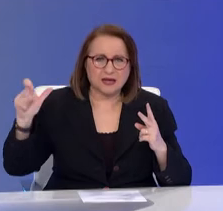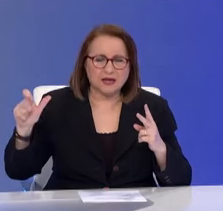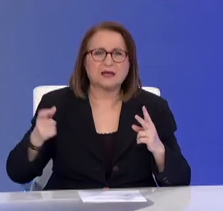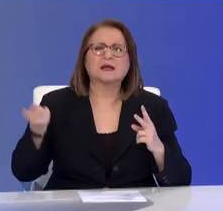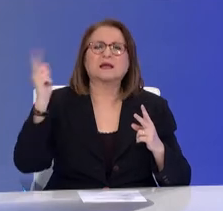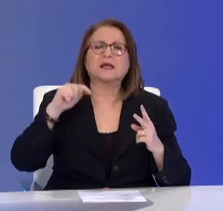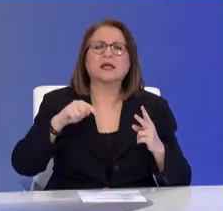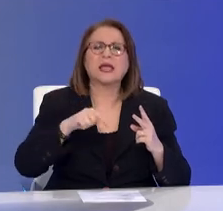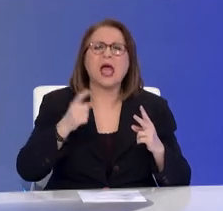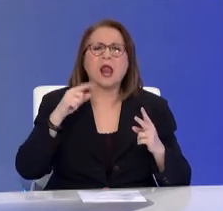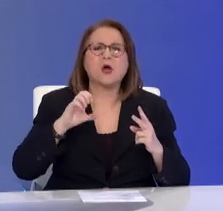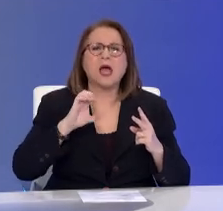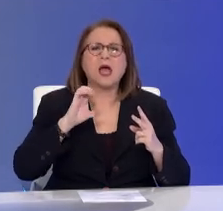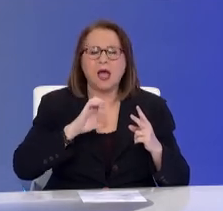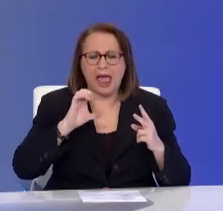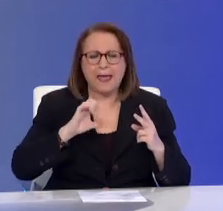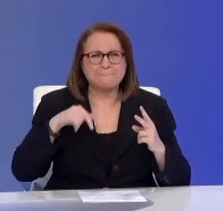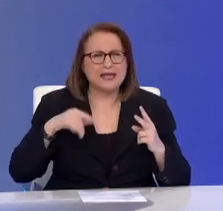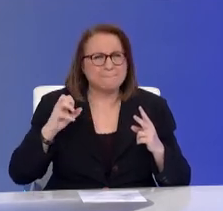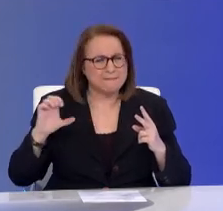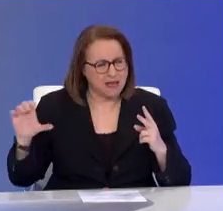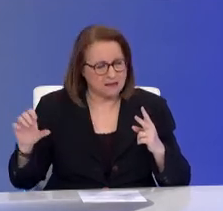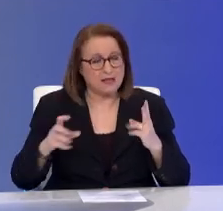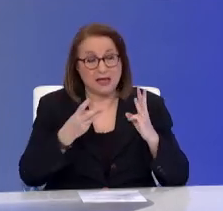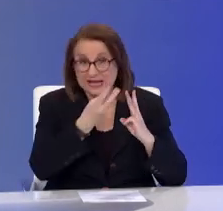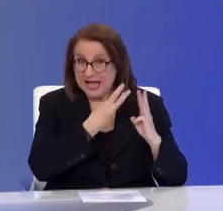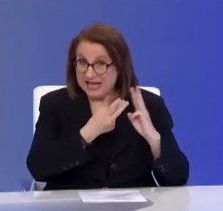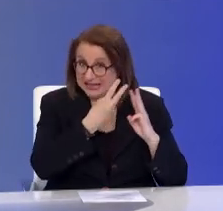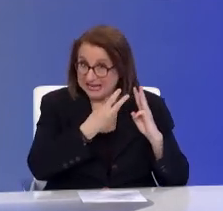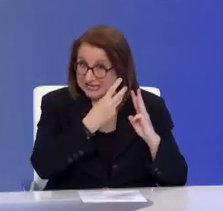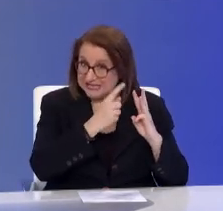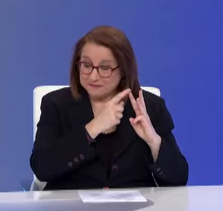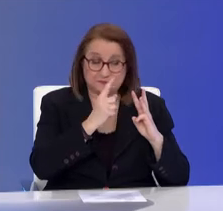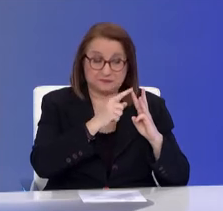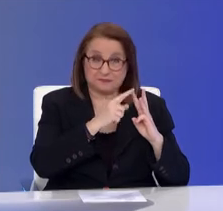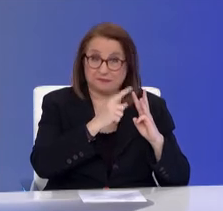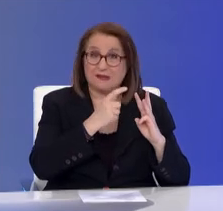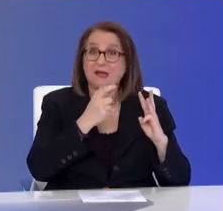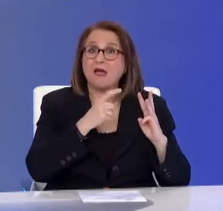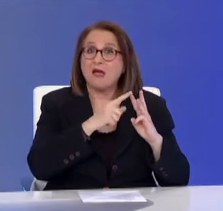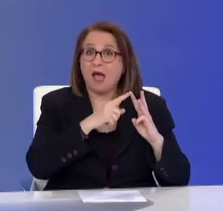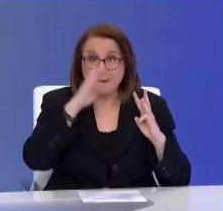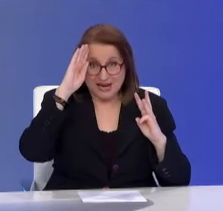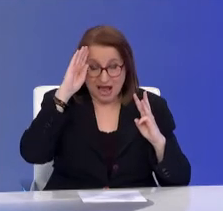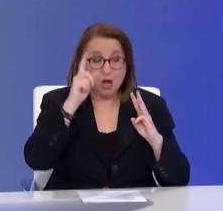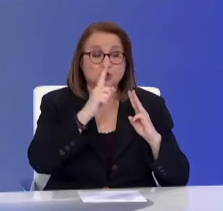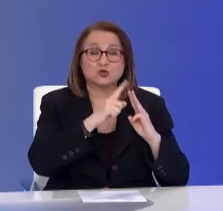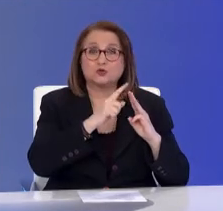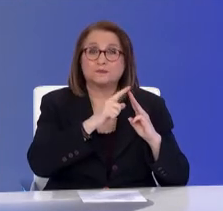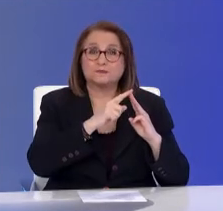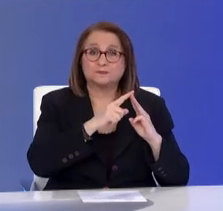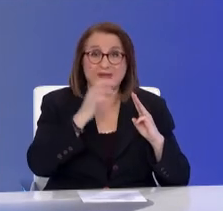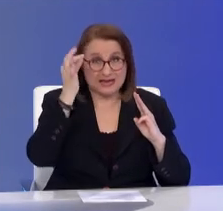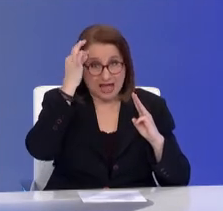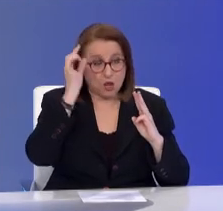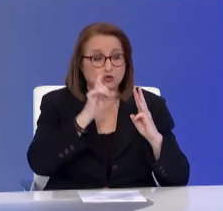Τσάρ Πίκτε. Θα ήθελα πραγματικά να τους συγχαρώ, γιατί πιστεύω ότι στο πρόσωπό